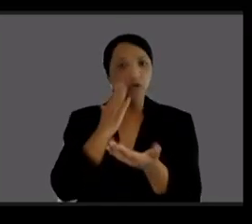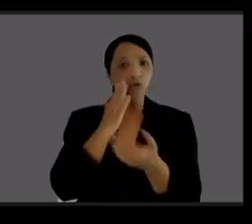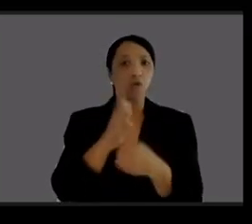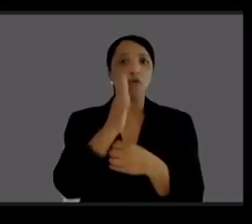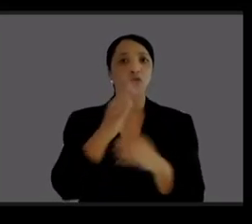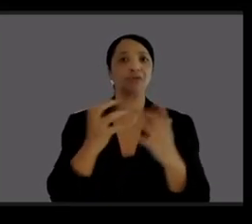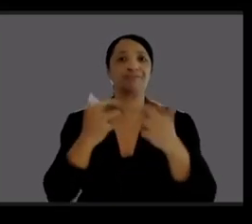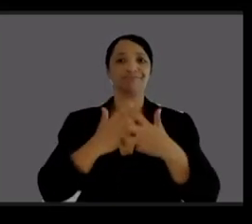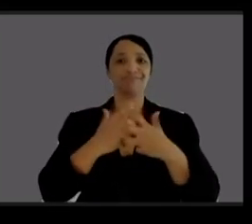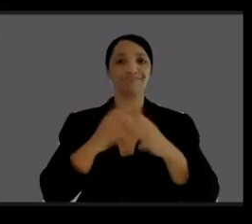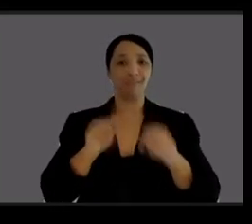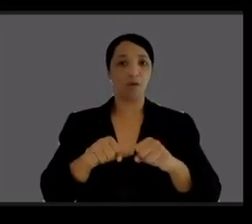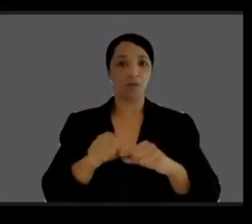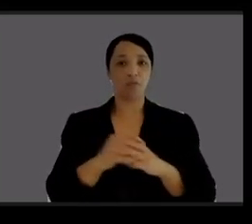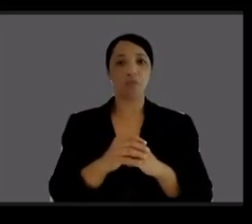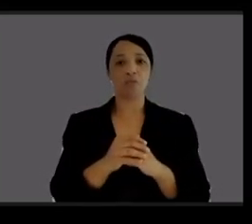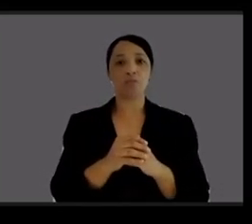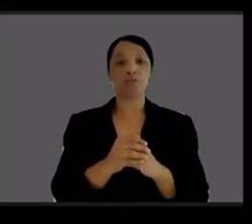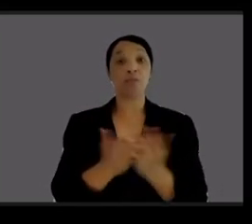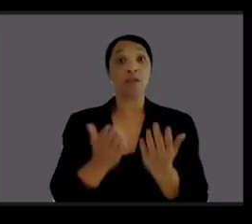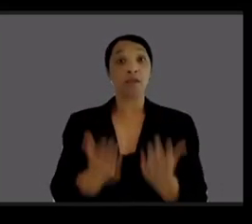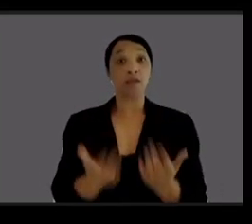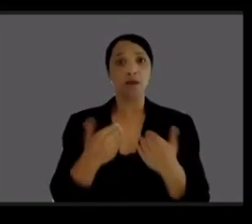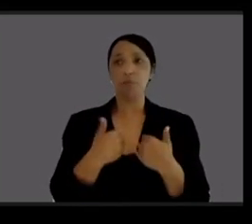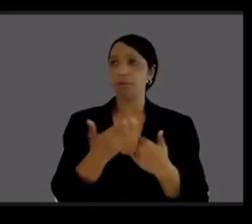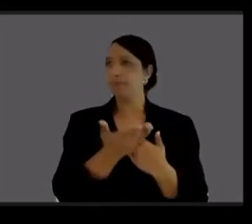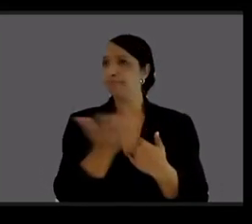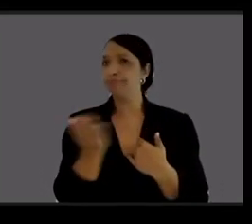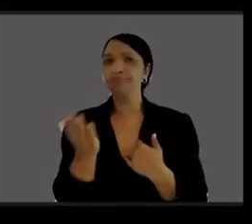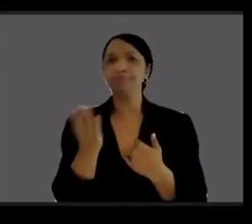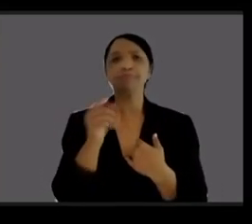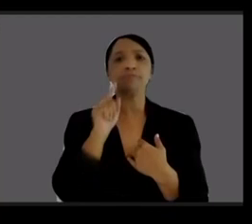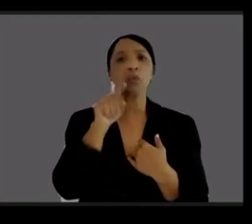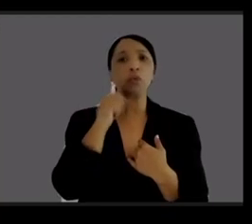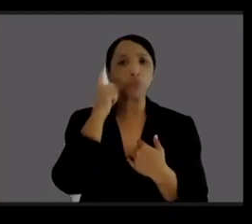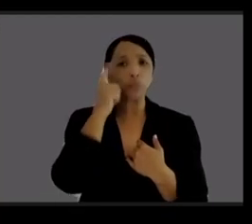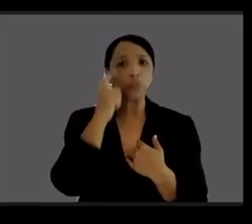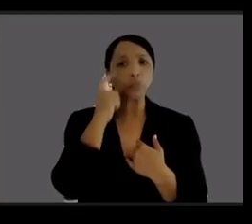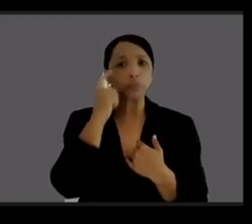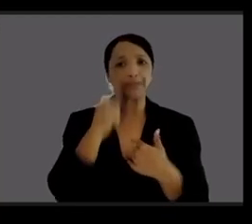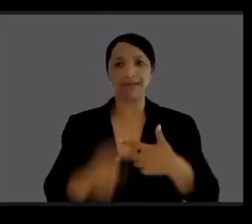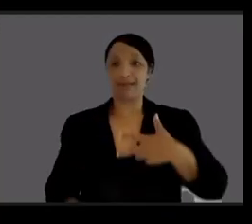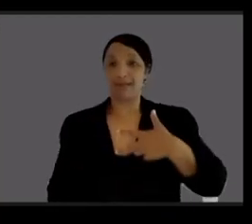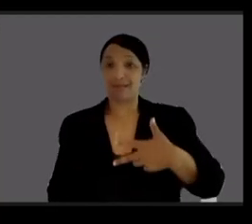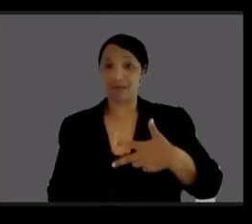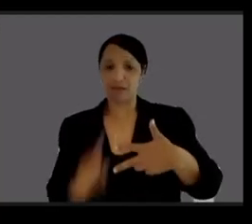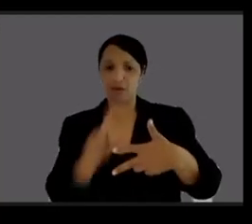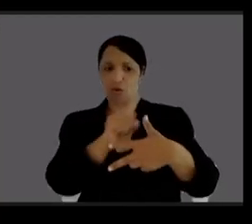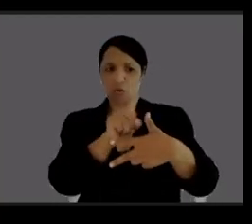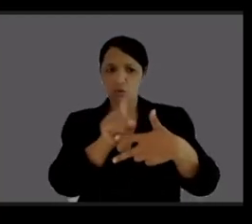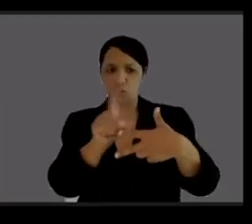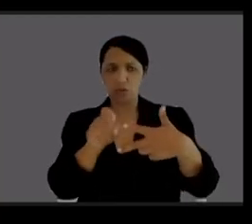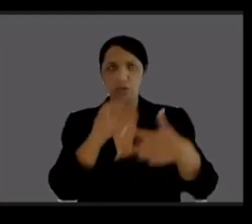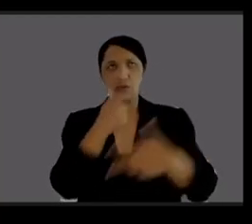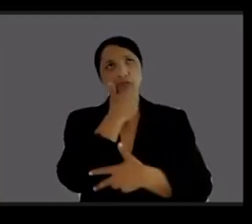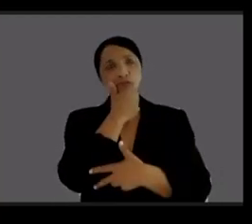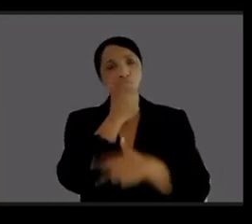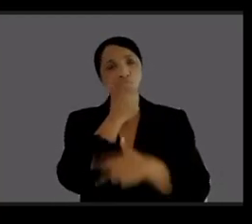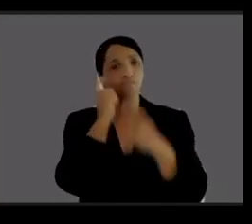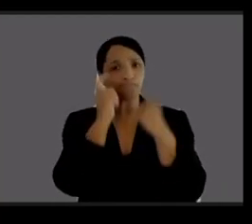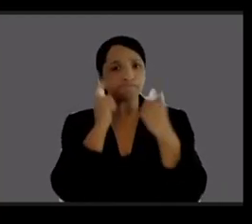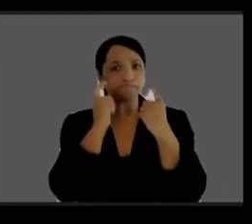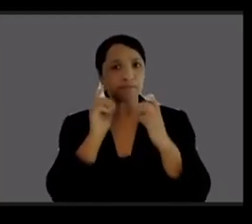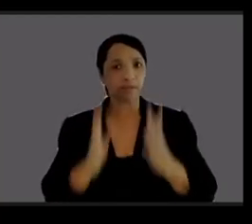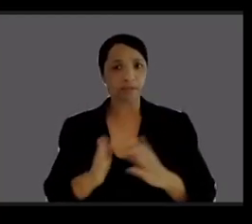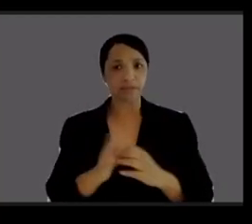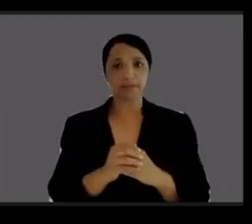授权，成员国呢会对这进行充分的讨论。在这儿呢，我想在今年的年会上希望大家讨论三个